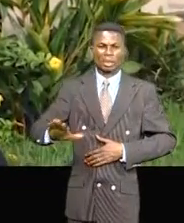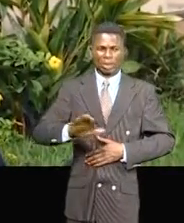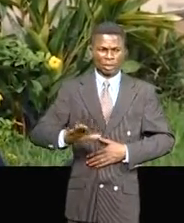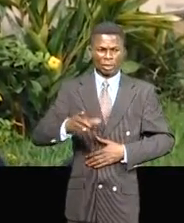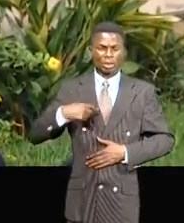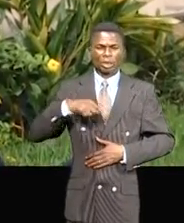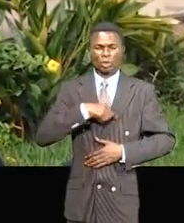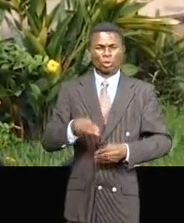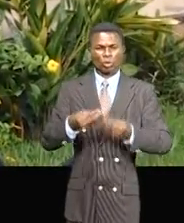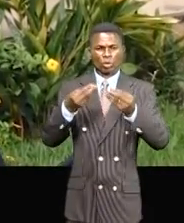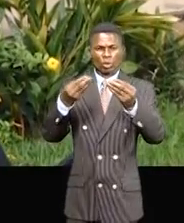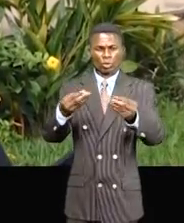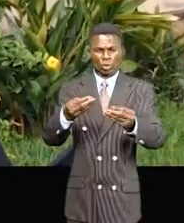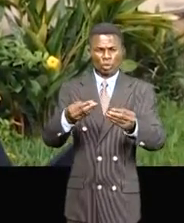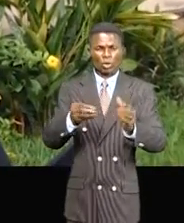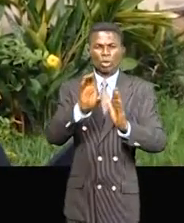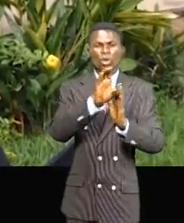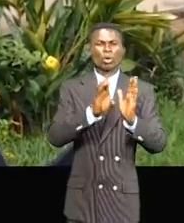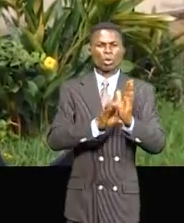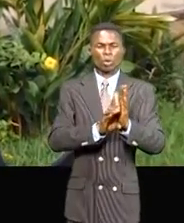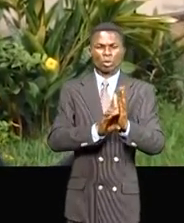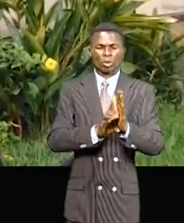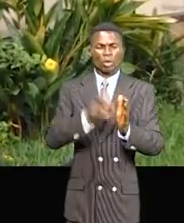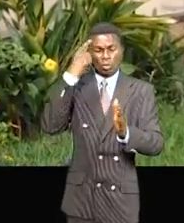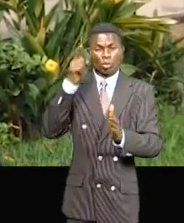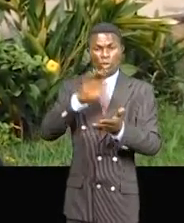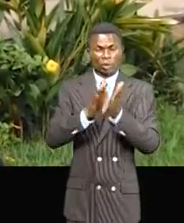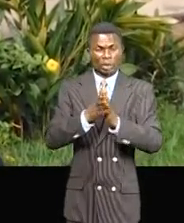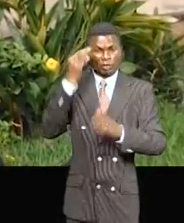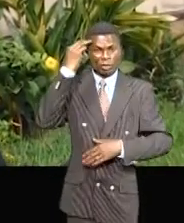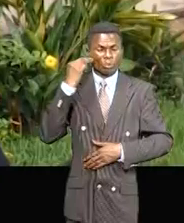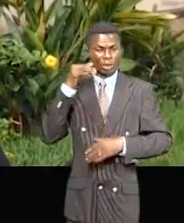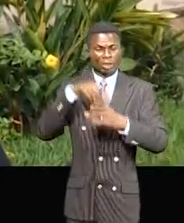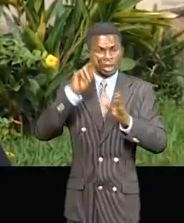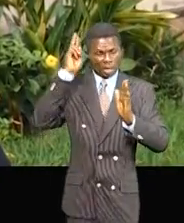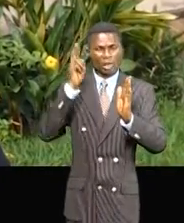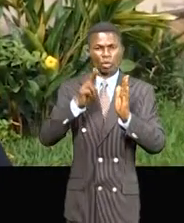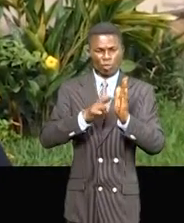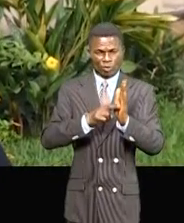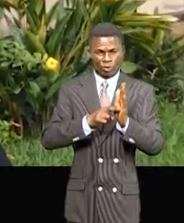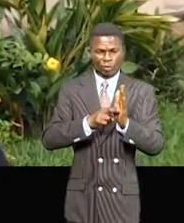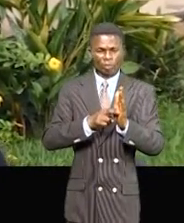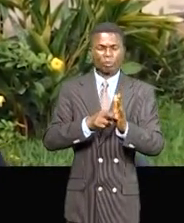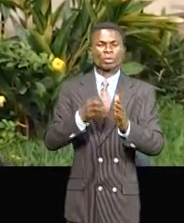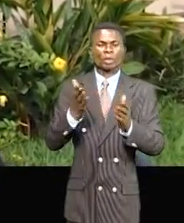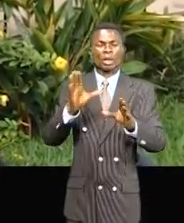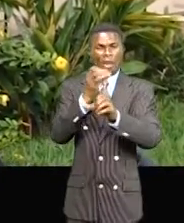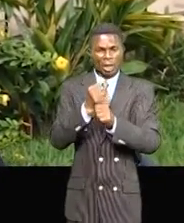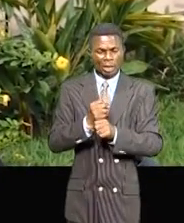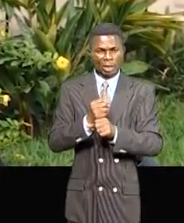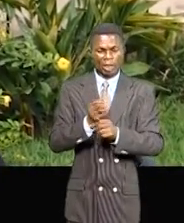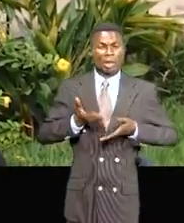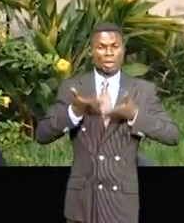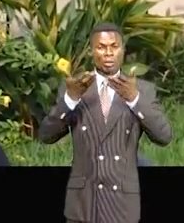Nous avons donné les conditions pour participer au gouvernement, et nous avons reçu les propositions en termes